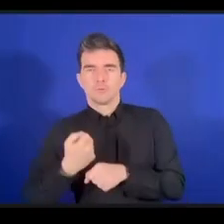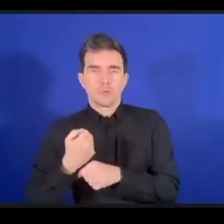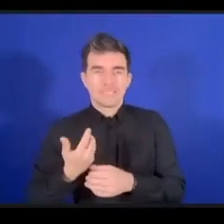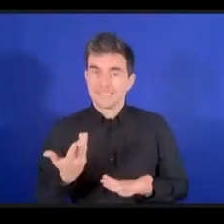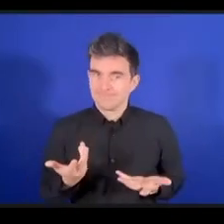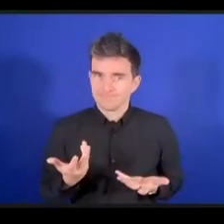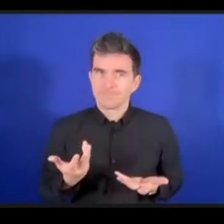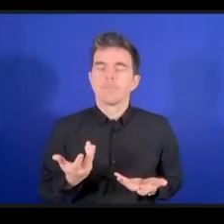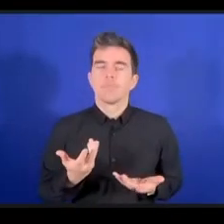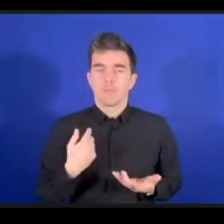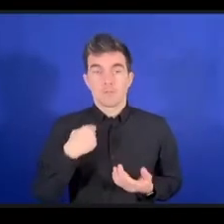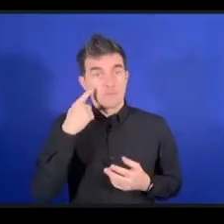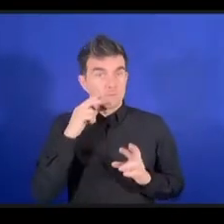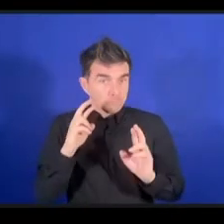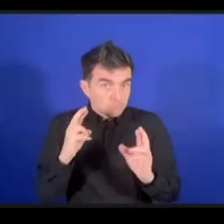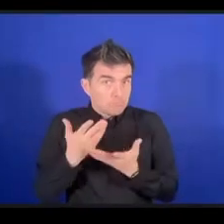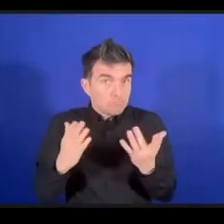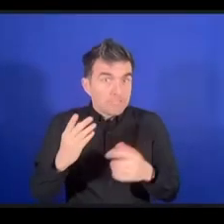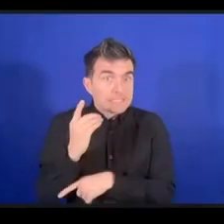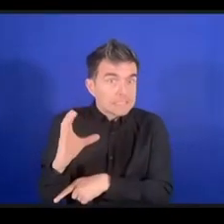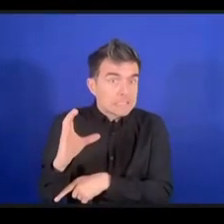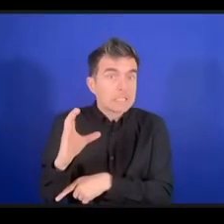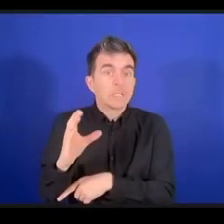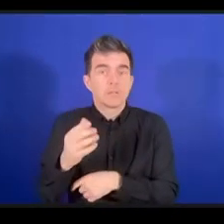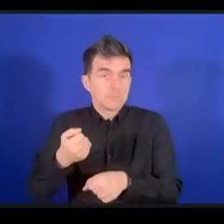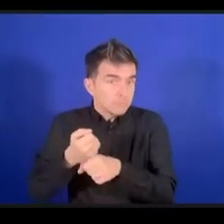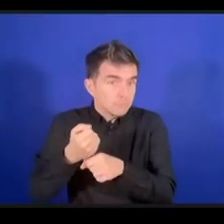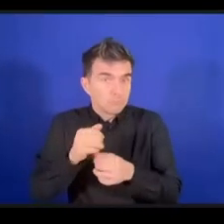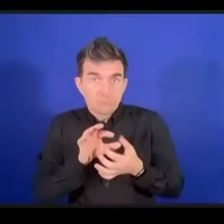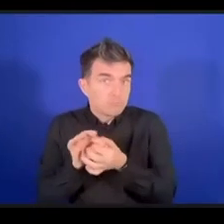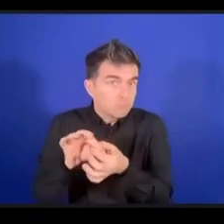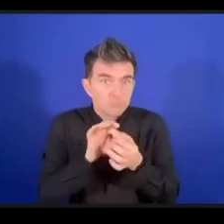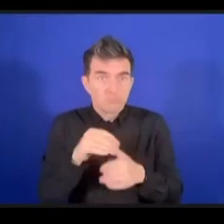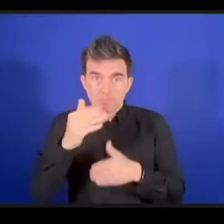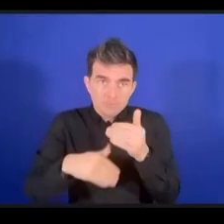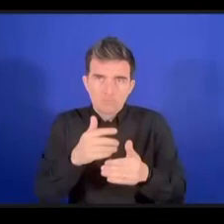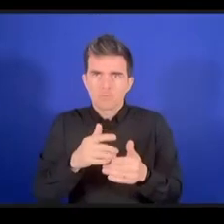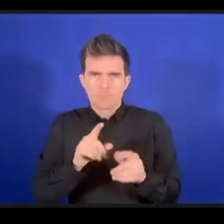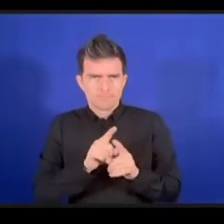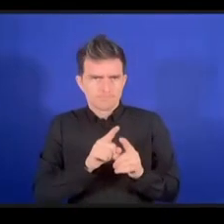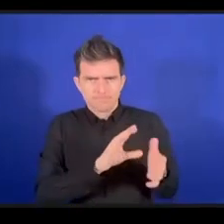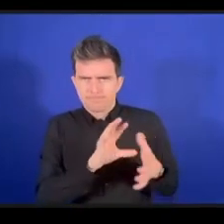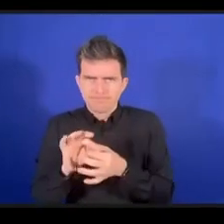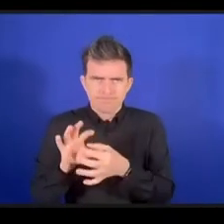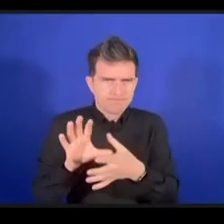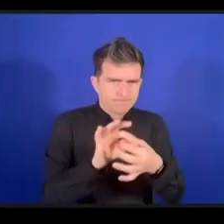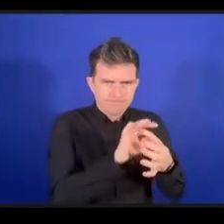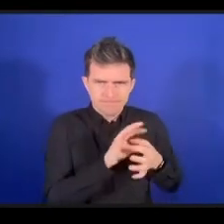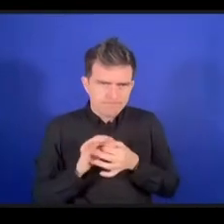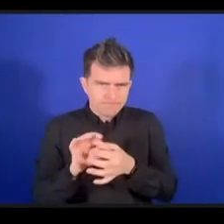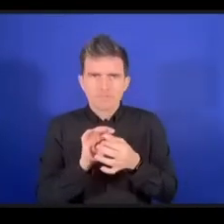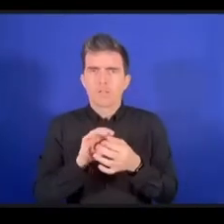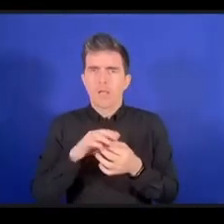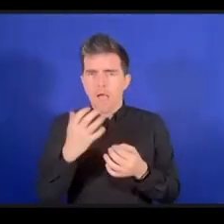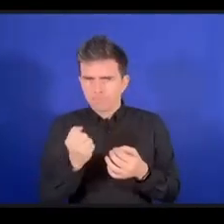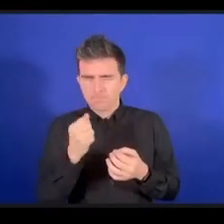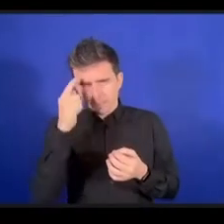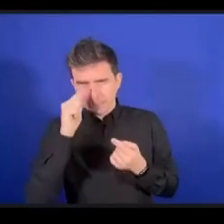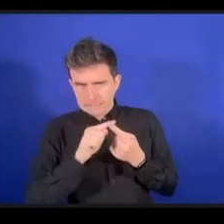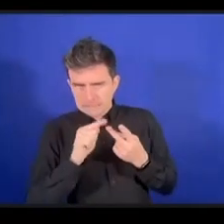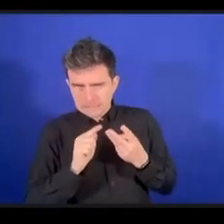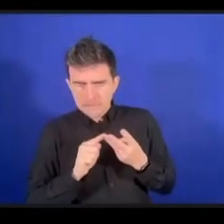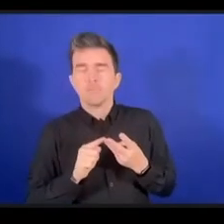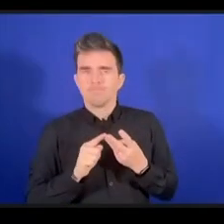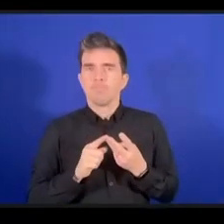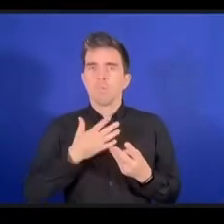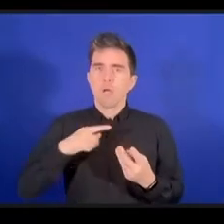DC 不能够用孤岛的方式、单打独斗的方式来工作，而且呢，不能光